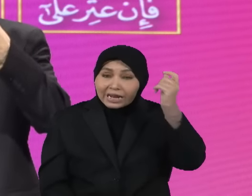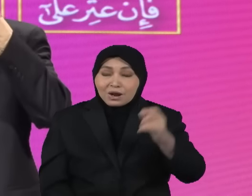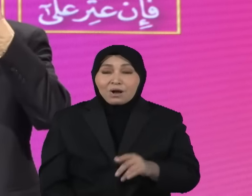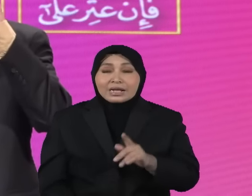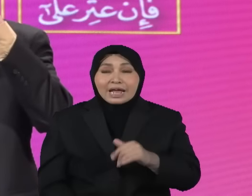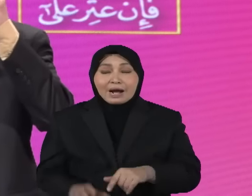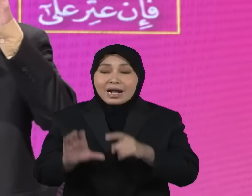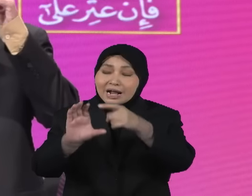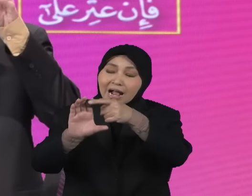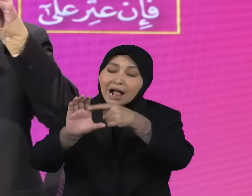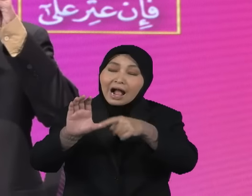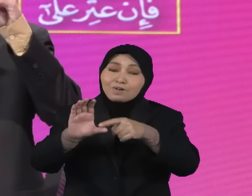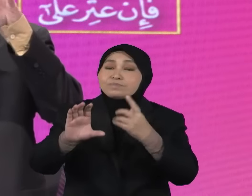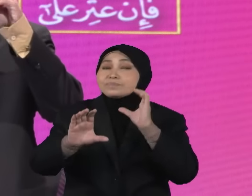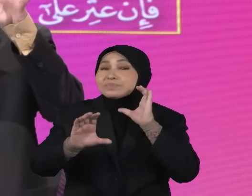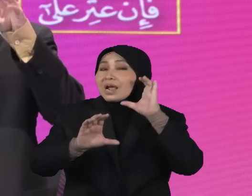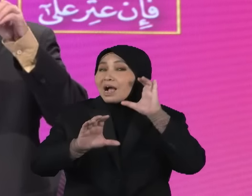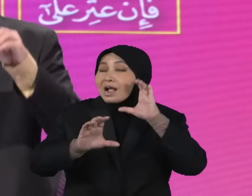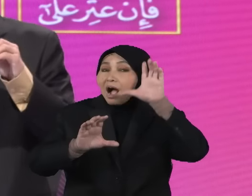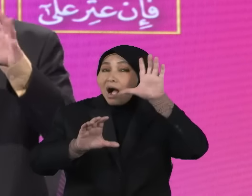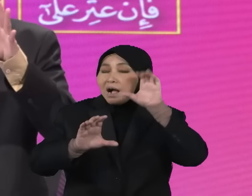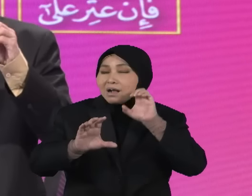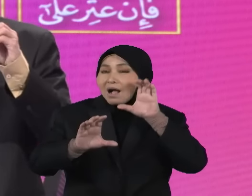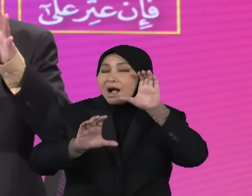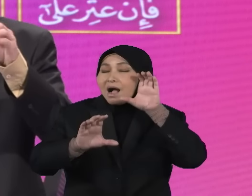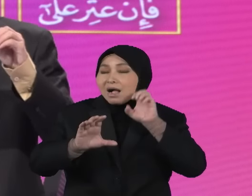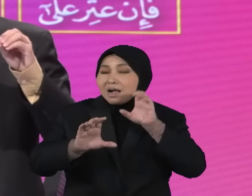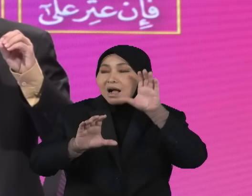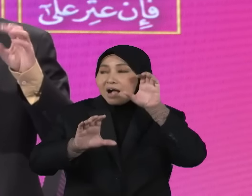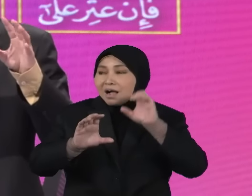maksudnya rahang. Rahang kita. Kalau kita nak buka mulut.